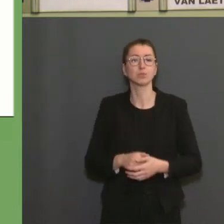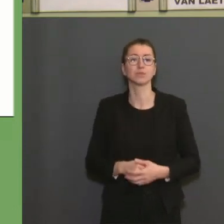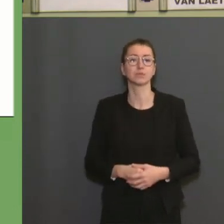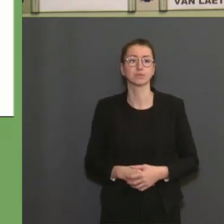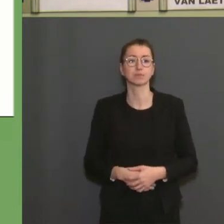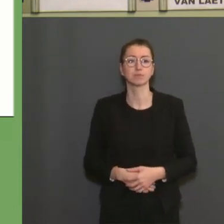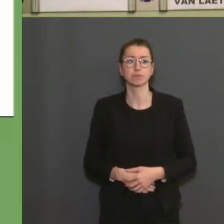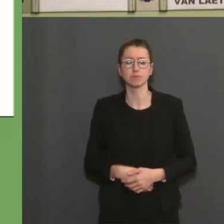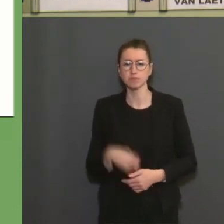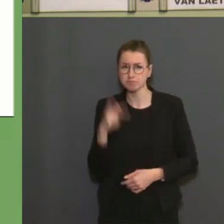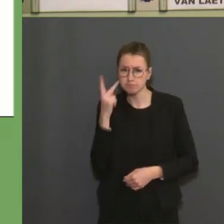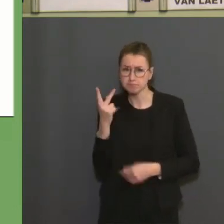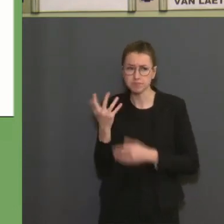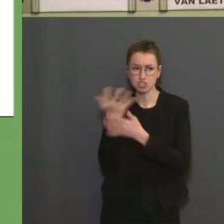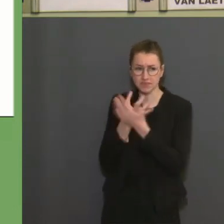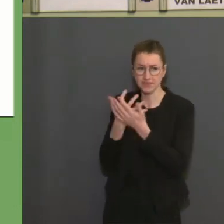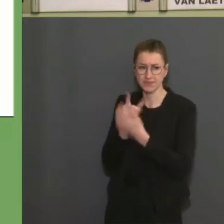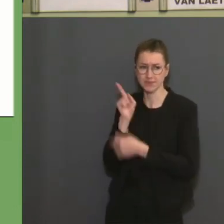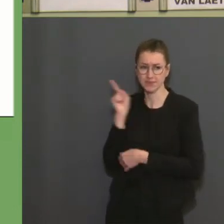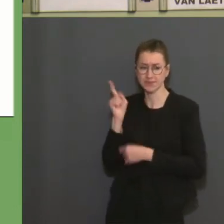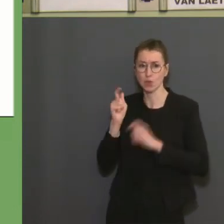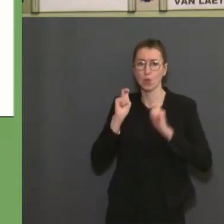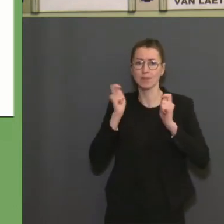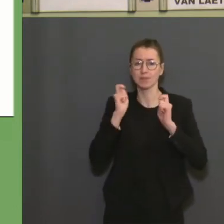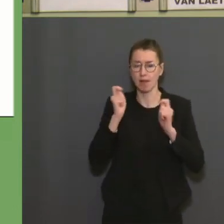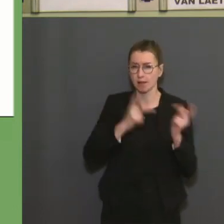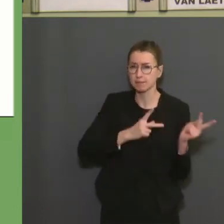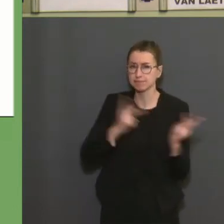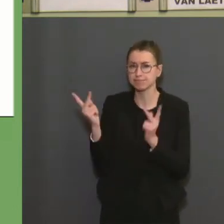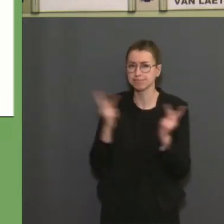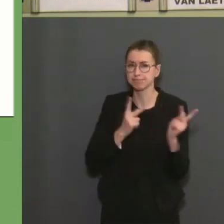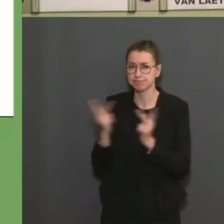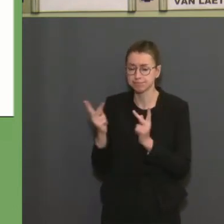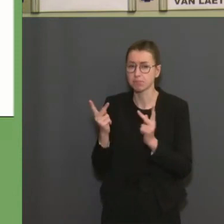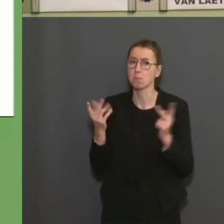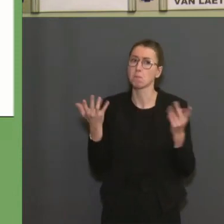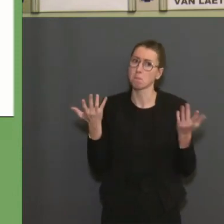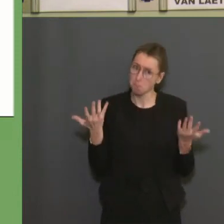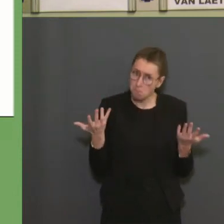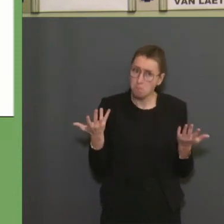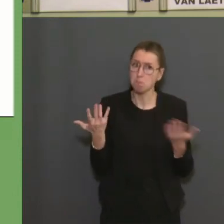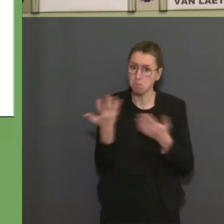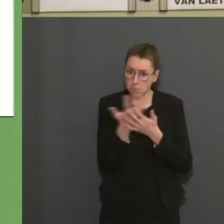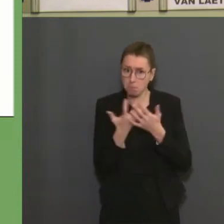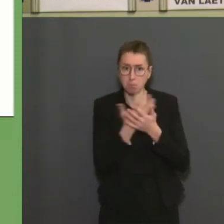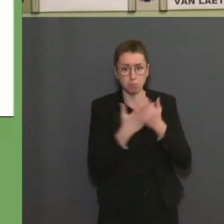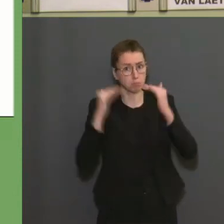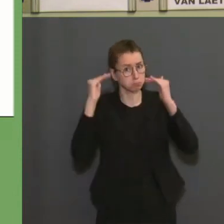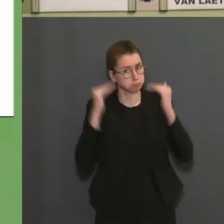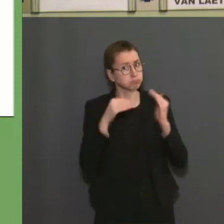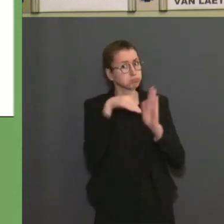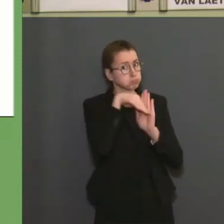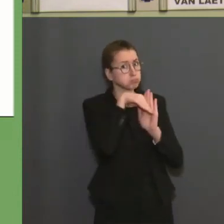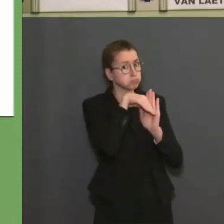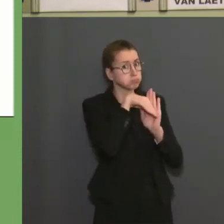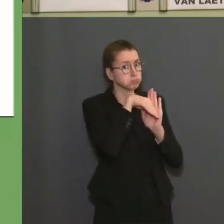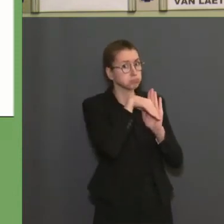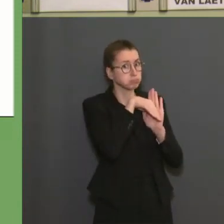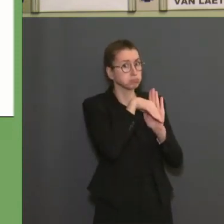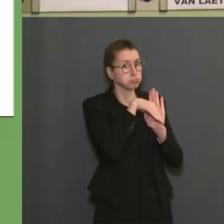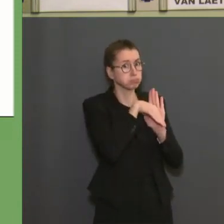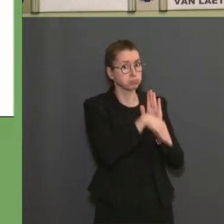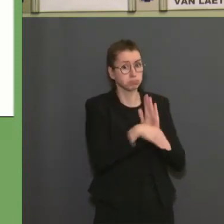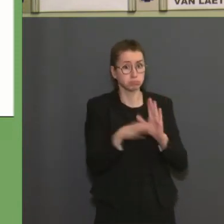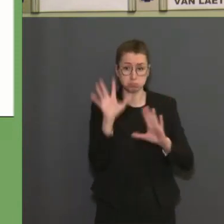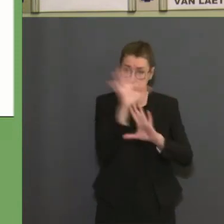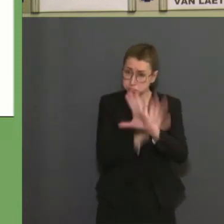hospitalisations, vous voyez que là aussi, le nombre de nouvelles hospitalisations continue à diminuer, et c'est d'ailleurs le cas dans toutes les